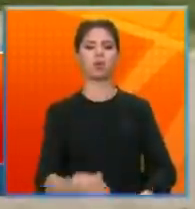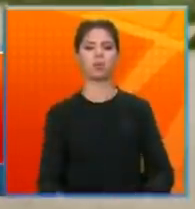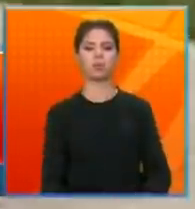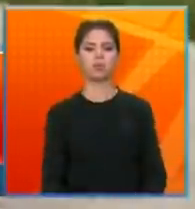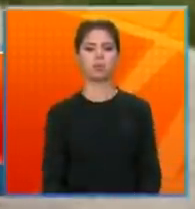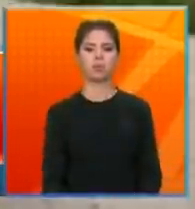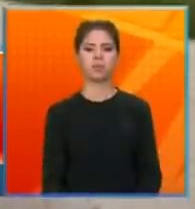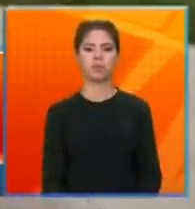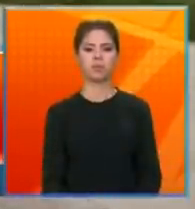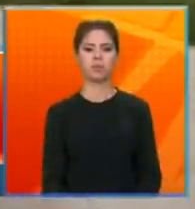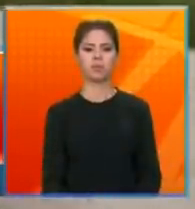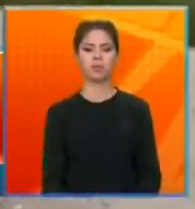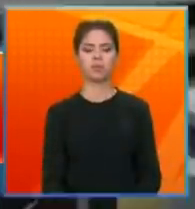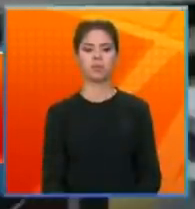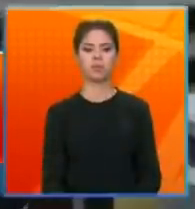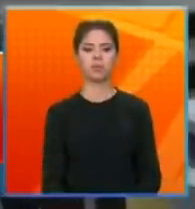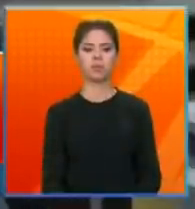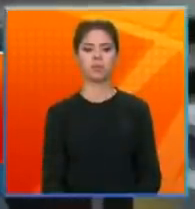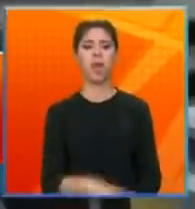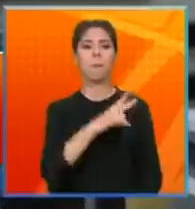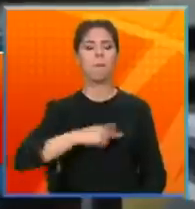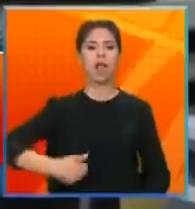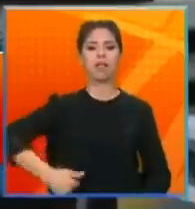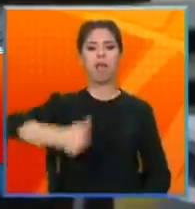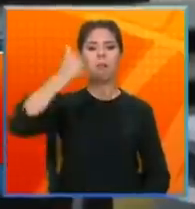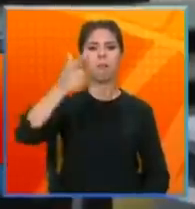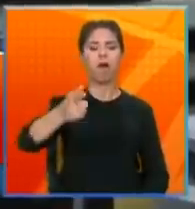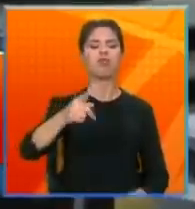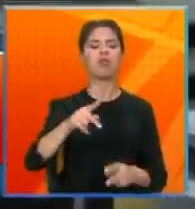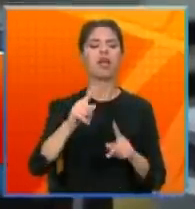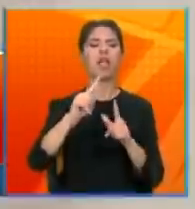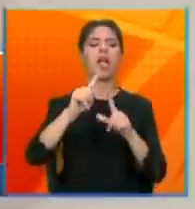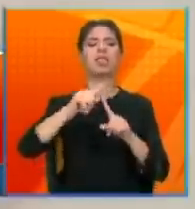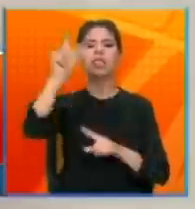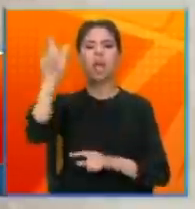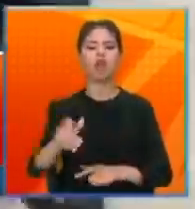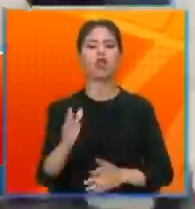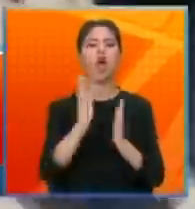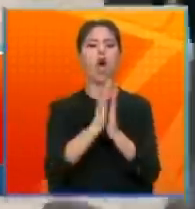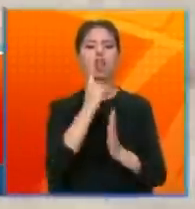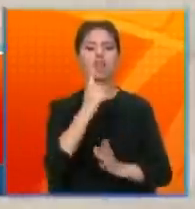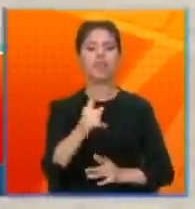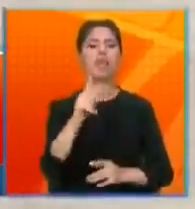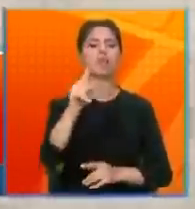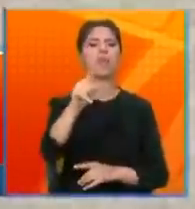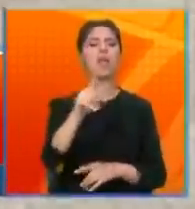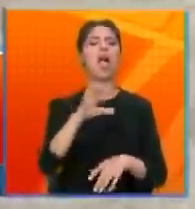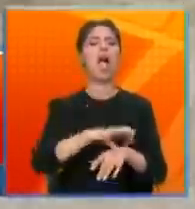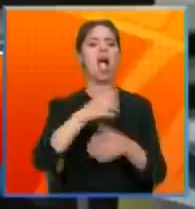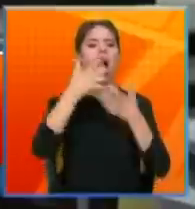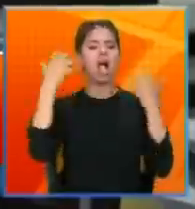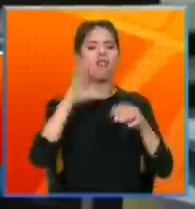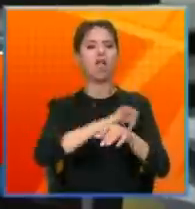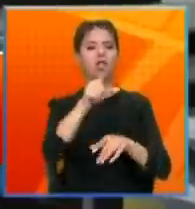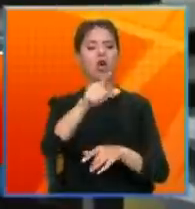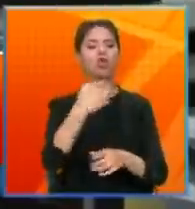arabası arkadaşlar. Bir de korona sürecindeyiz yani. Belediye Başkanı Tanju Özcan özür diledi. Veteriner İşleri Müdürü'nü görevden aldığını